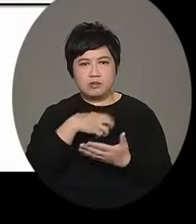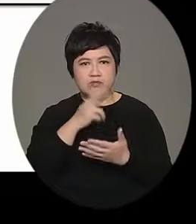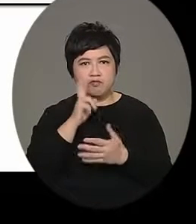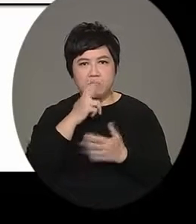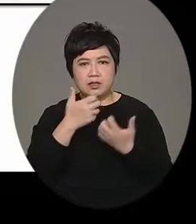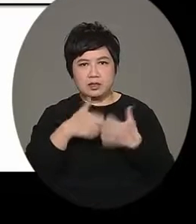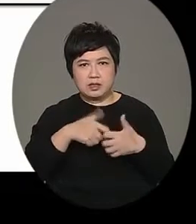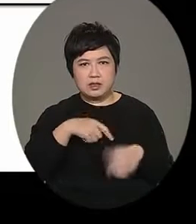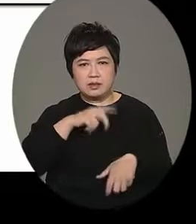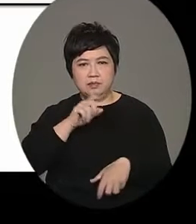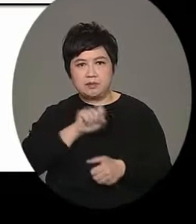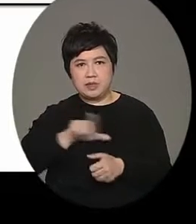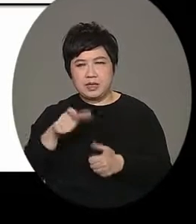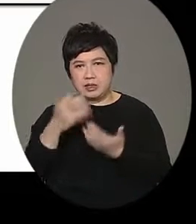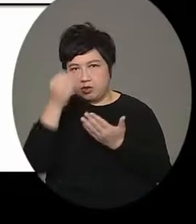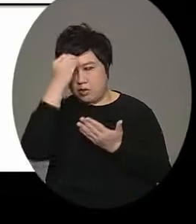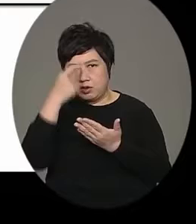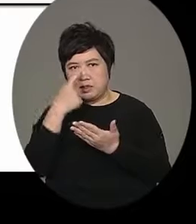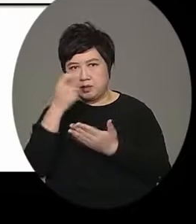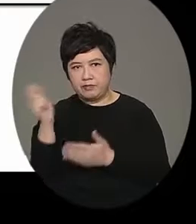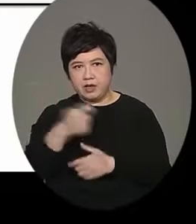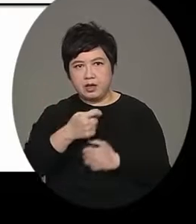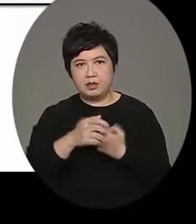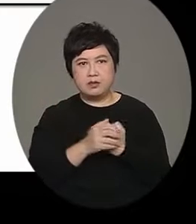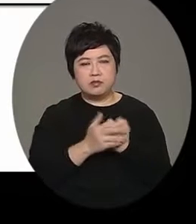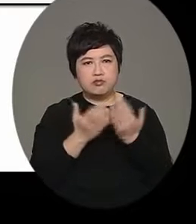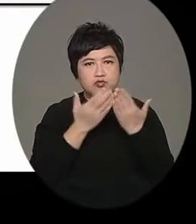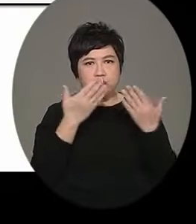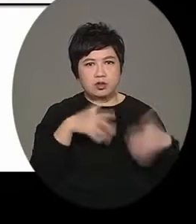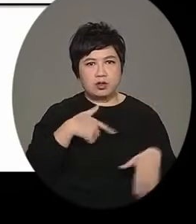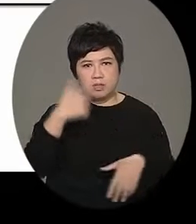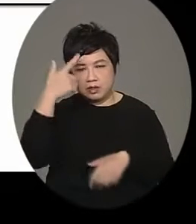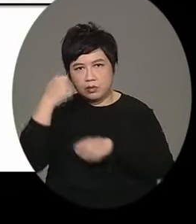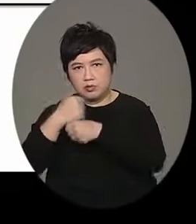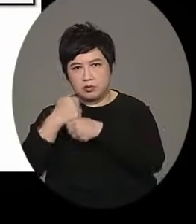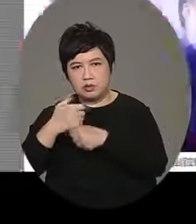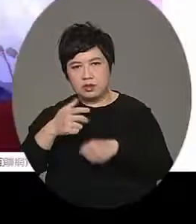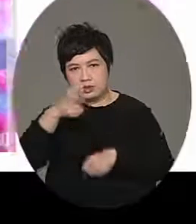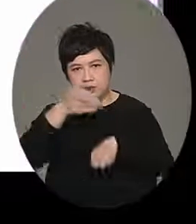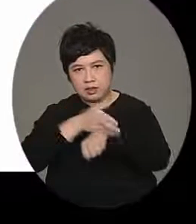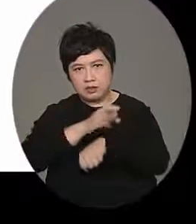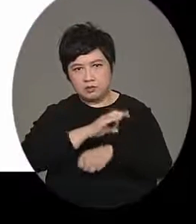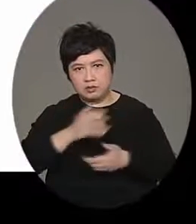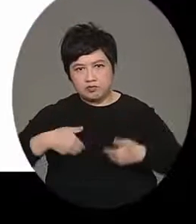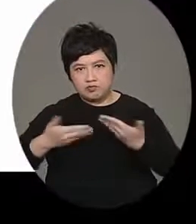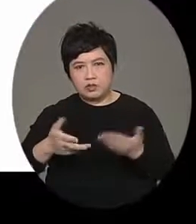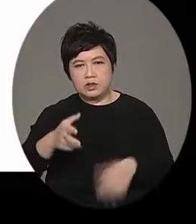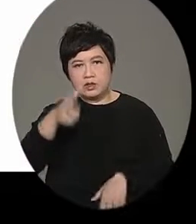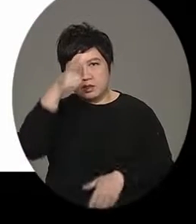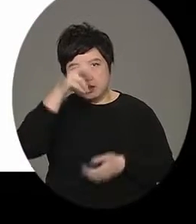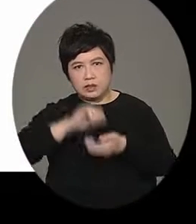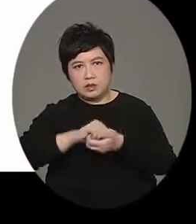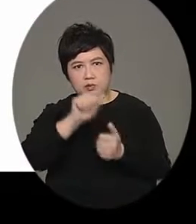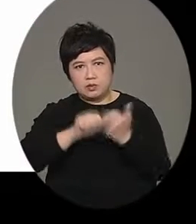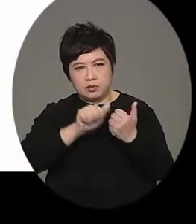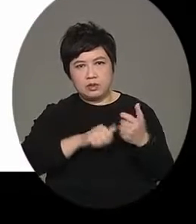用翻譯機比學英文更有效率。讀完書當然希望出來做事貢獻社會了。全國政協委